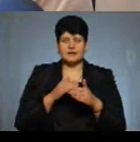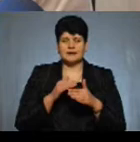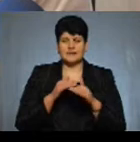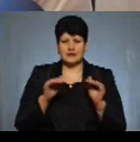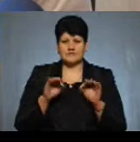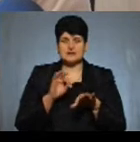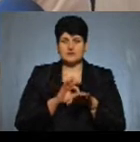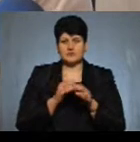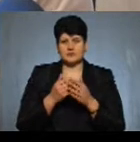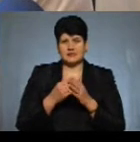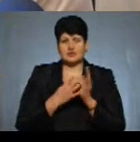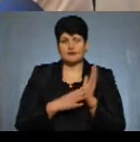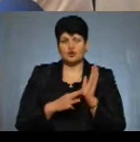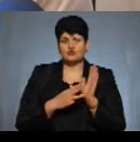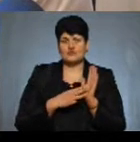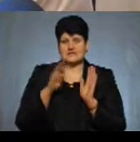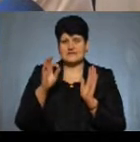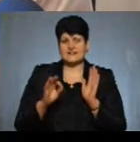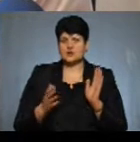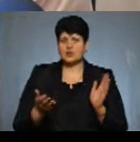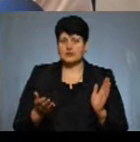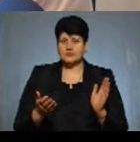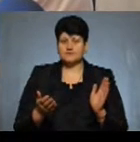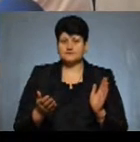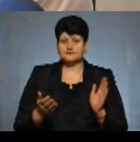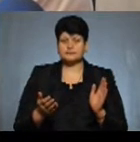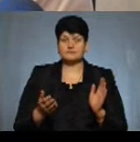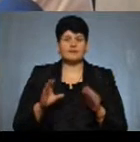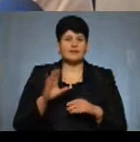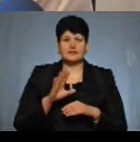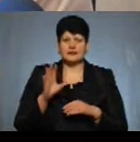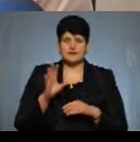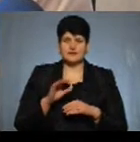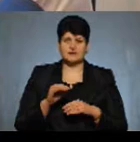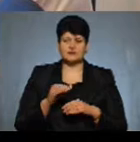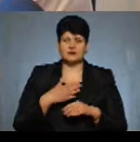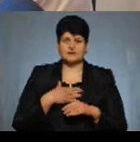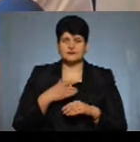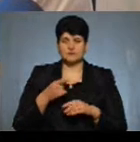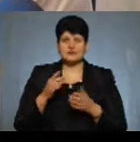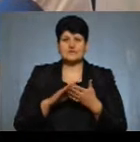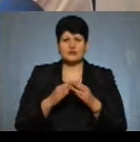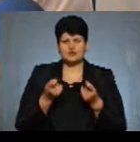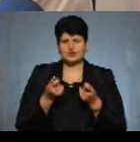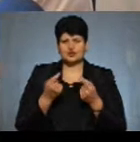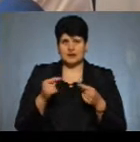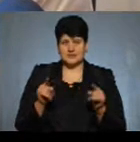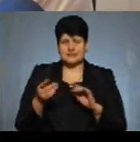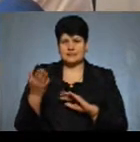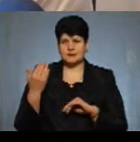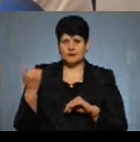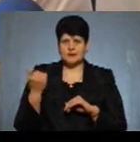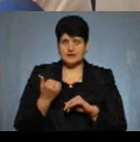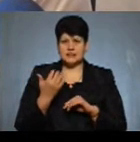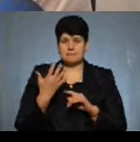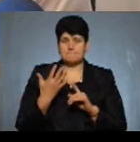захворюваності майже складають 98%. В місті Тернополі ситуація трошки інша. Якщо за